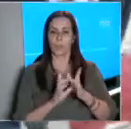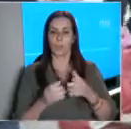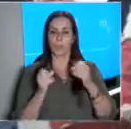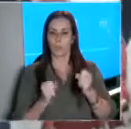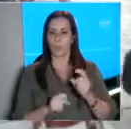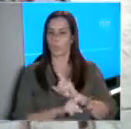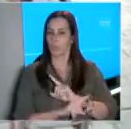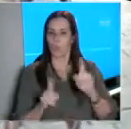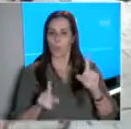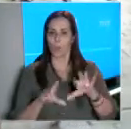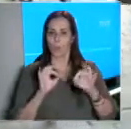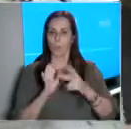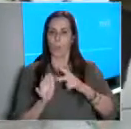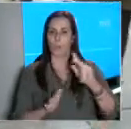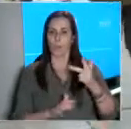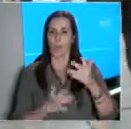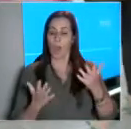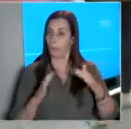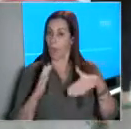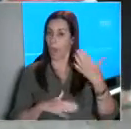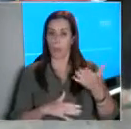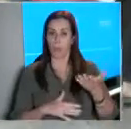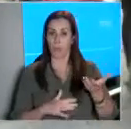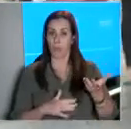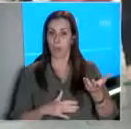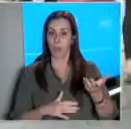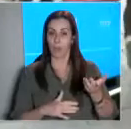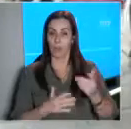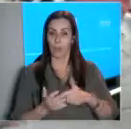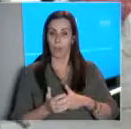שבטוח שלא יהיה בחירות שלישיות, למה אחר כך המלברו לא יעלה